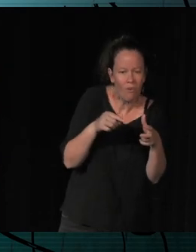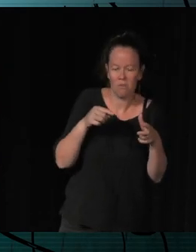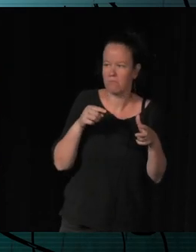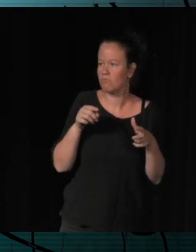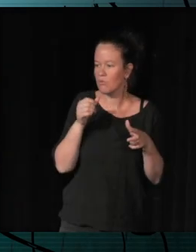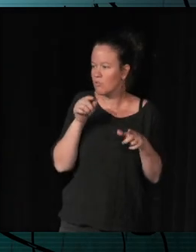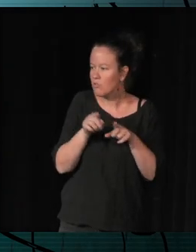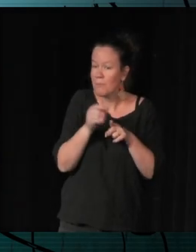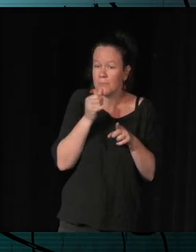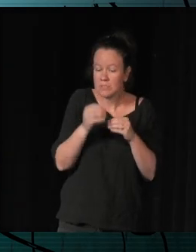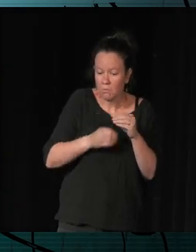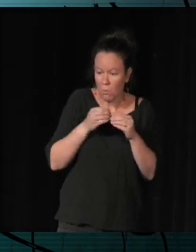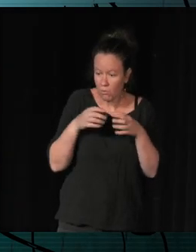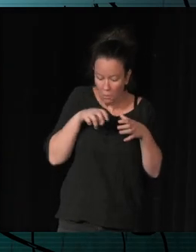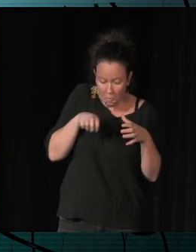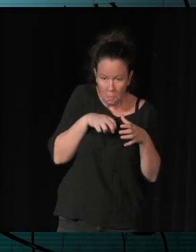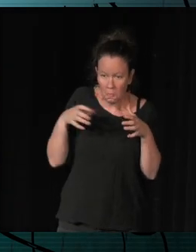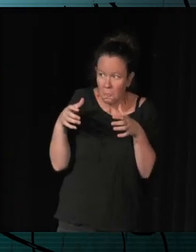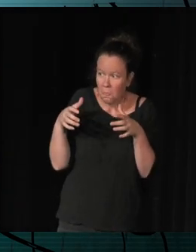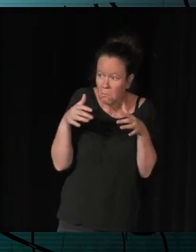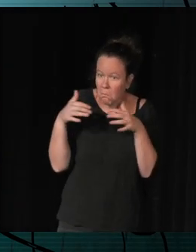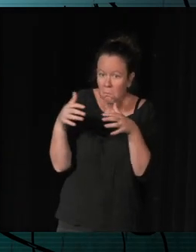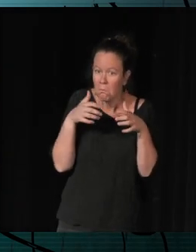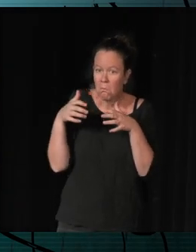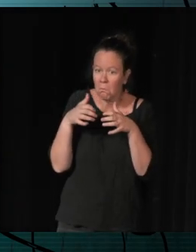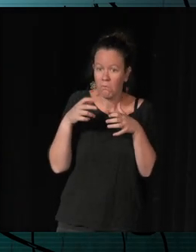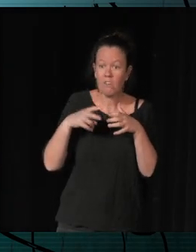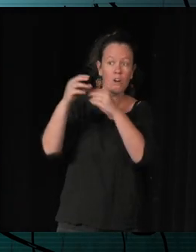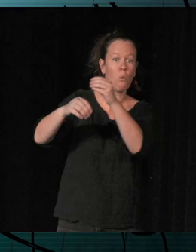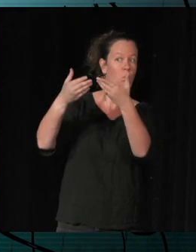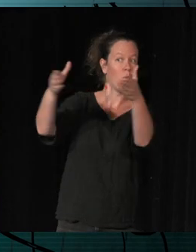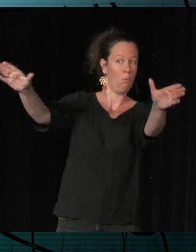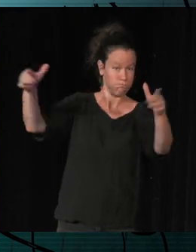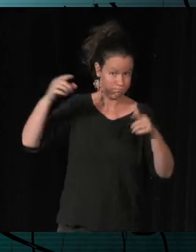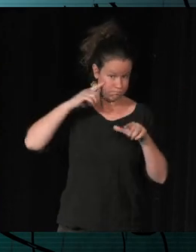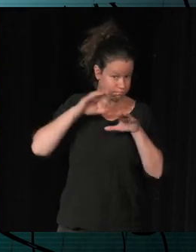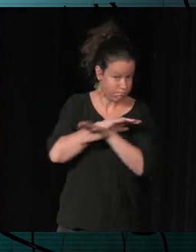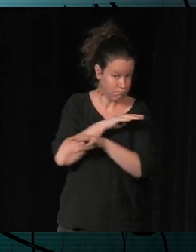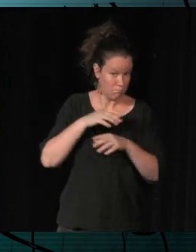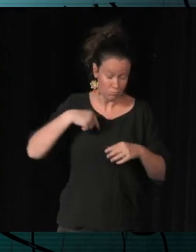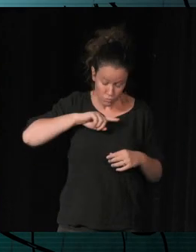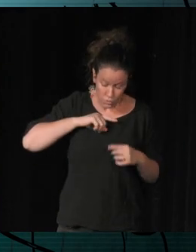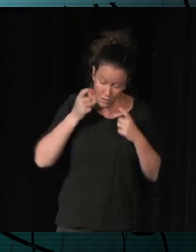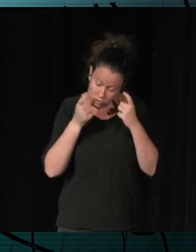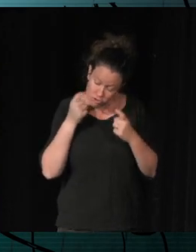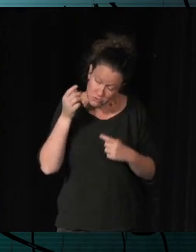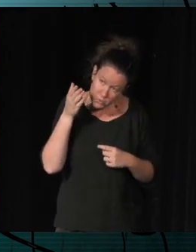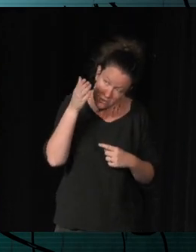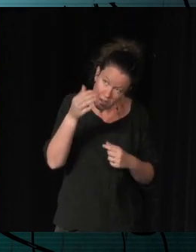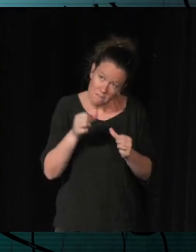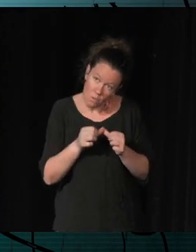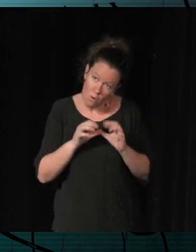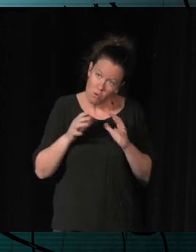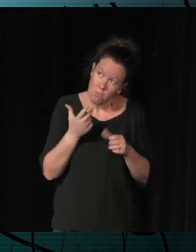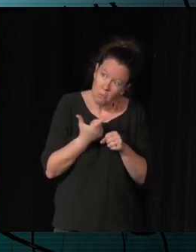microcosme assez particulier et avec un peu peut-être des illères et en fait on voyait ce que nous on pouvait se projeter sur ce qu'on pouvait faire dans